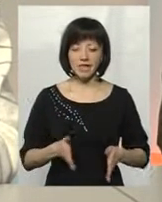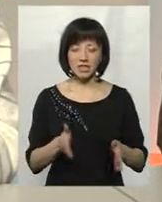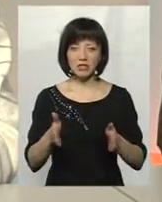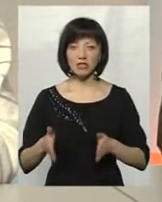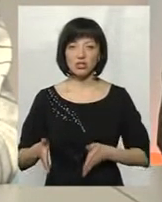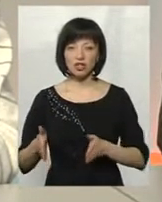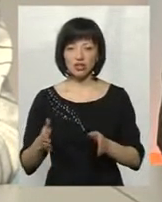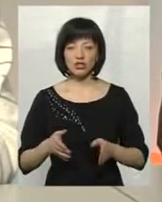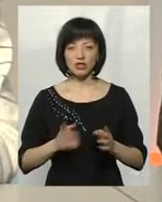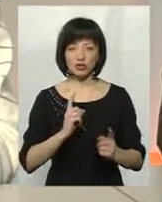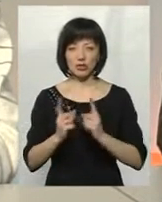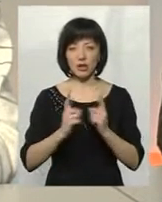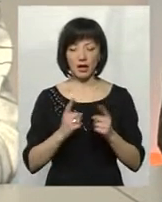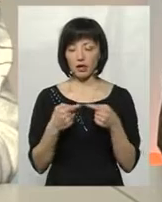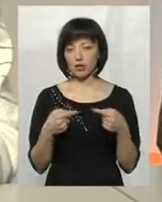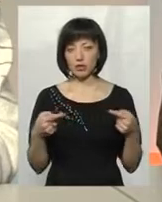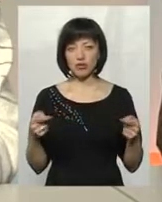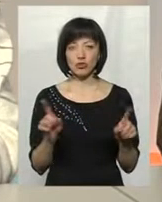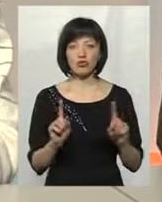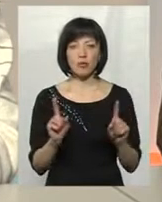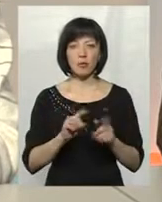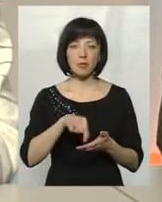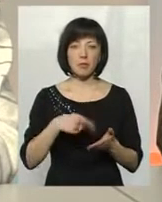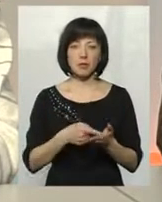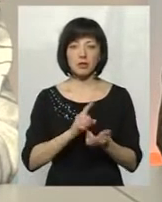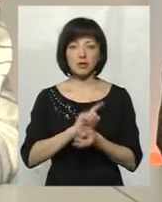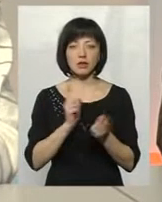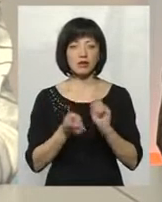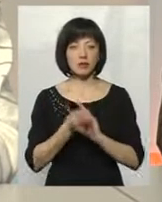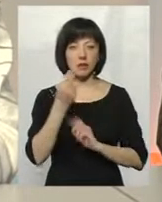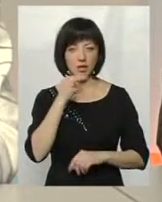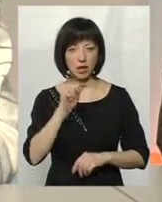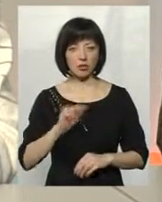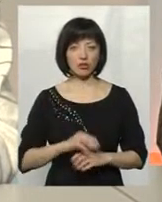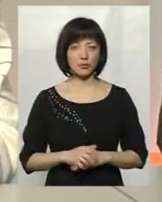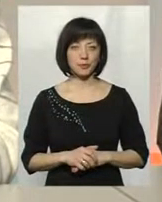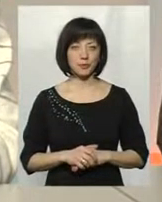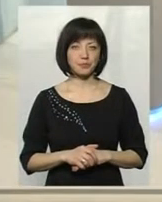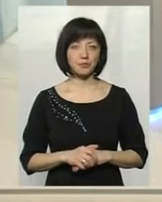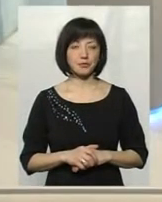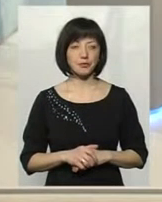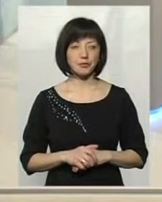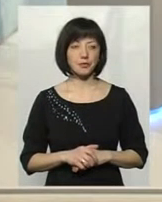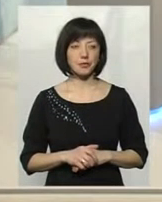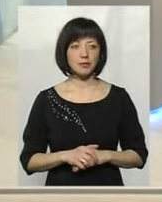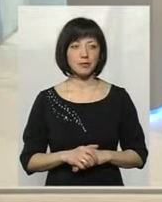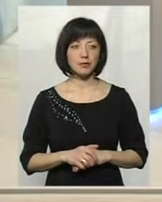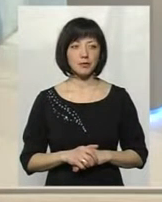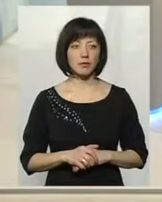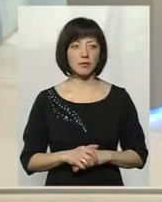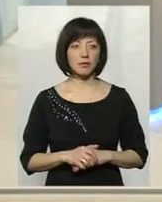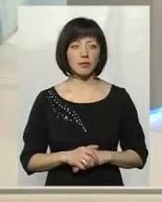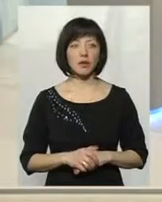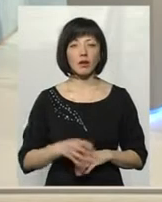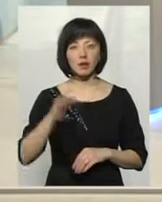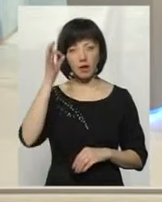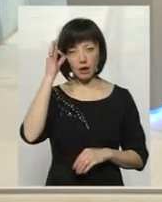і таке інше, для того, щоб місто становилося краще наше. Дякую вам за відповідь.